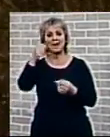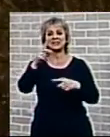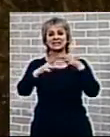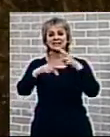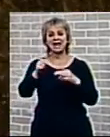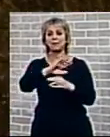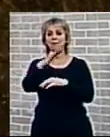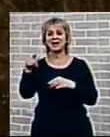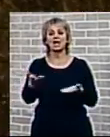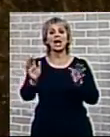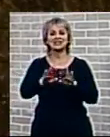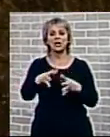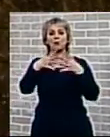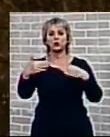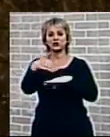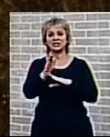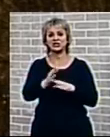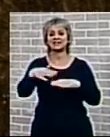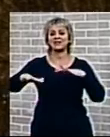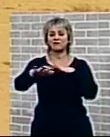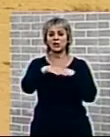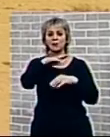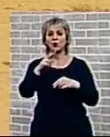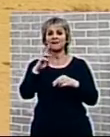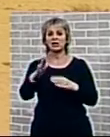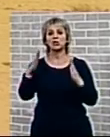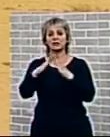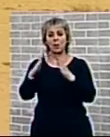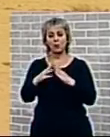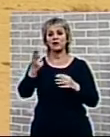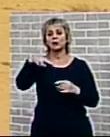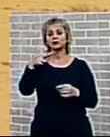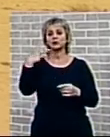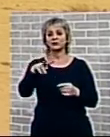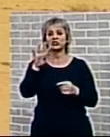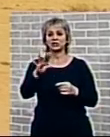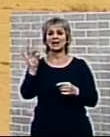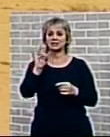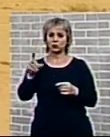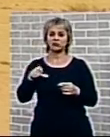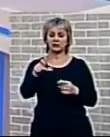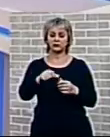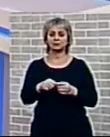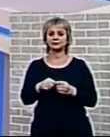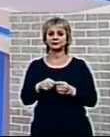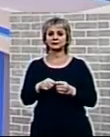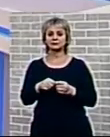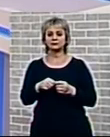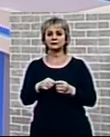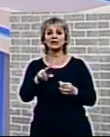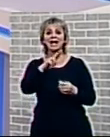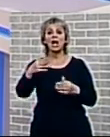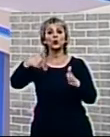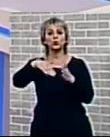зданий и парков. Остальная большая часть на дворы многоквартирных домов. Евгения Нагорская, Дон 24, Ростов-на-Дону.